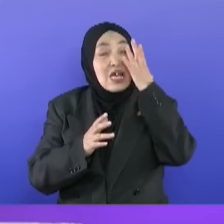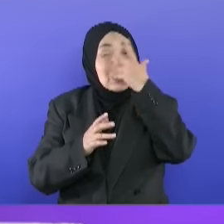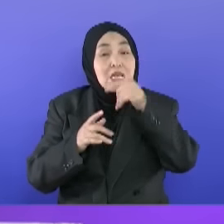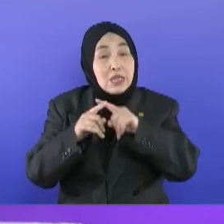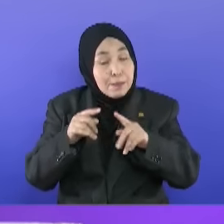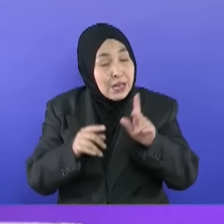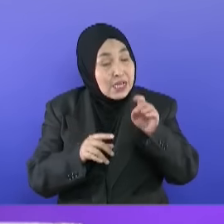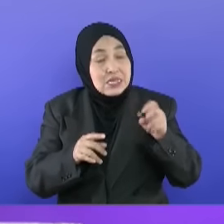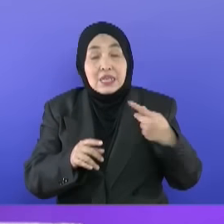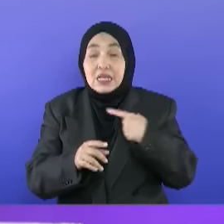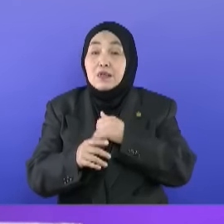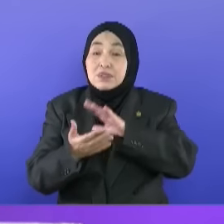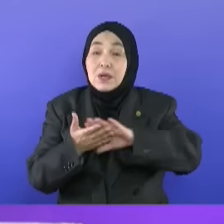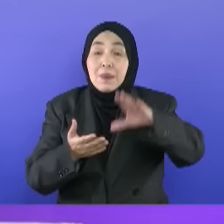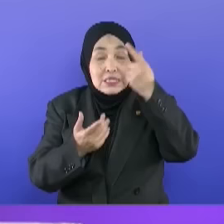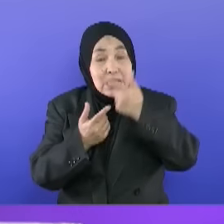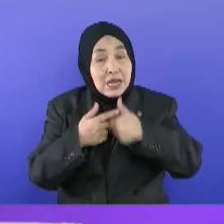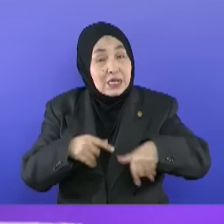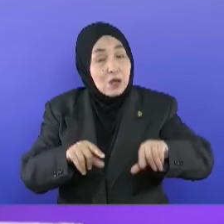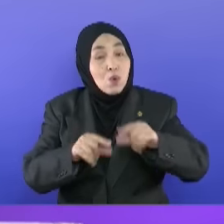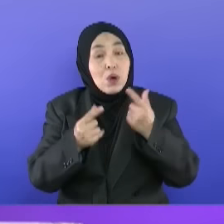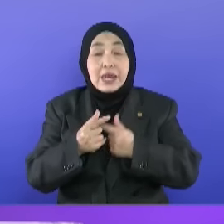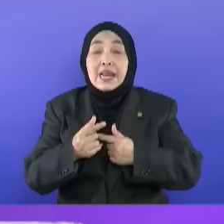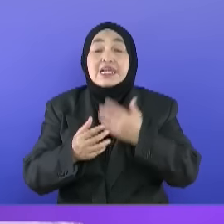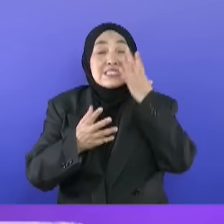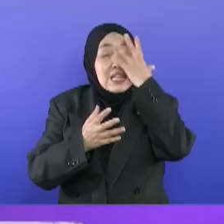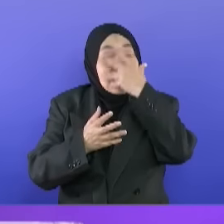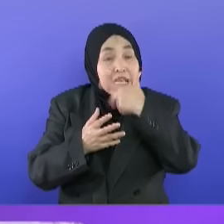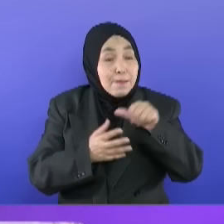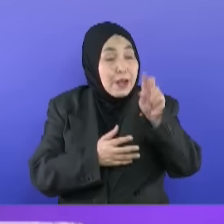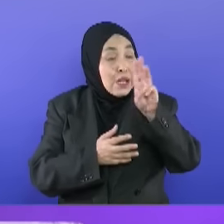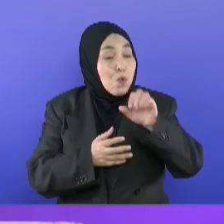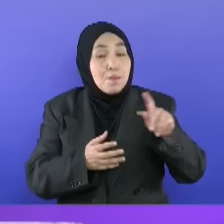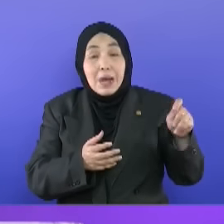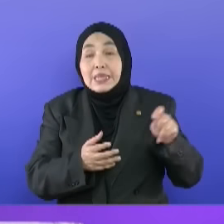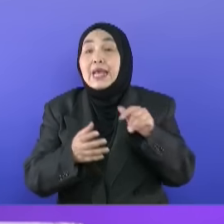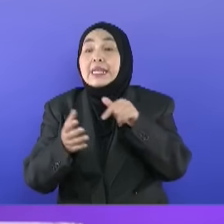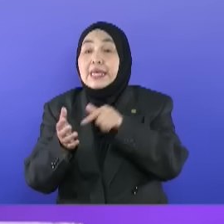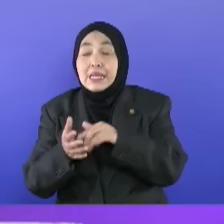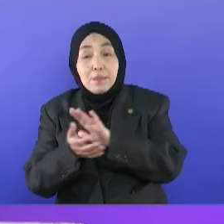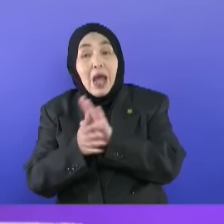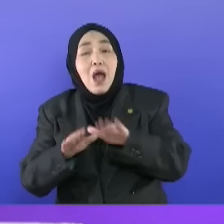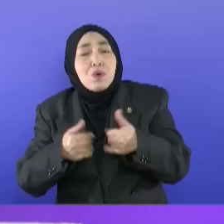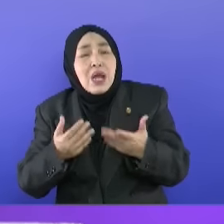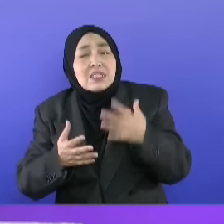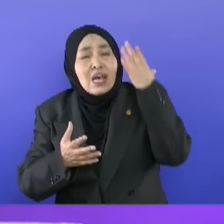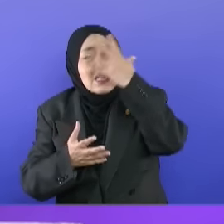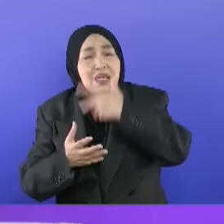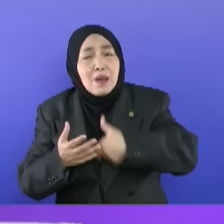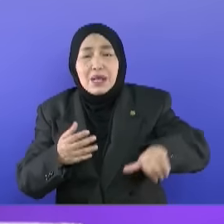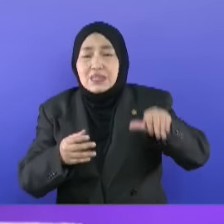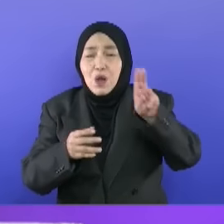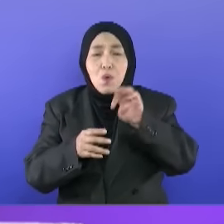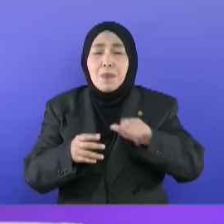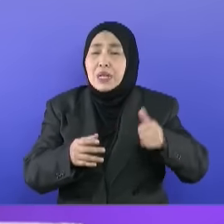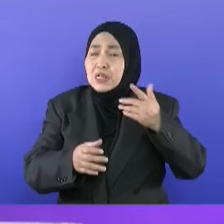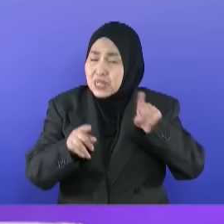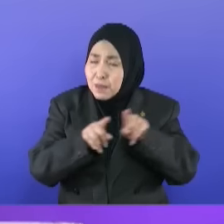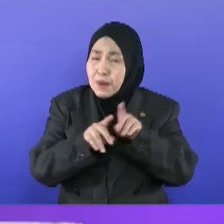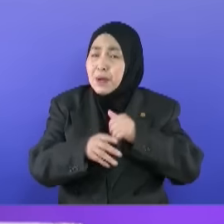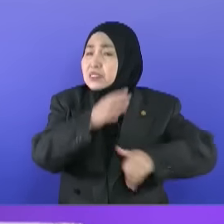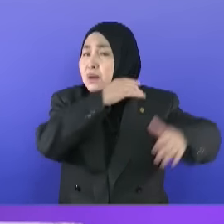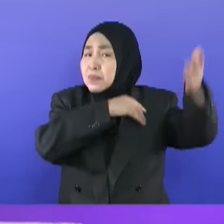kita kena belajar daripada al-Quran. Cantikkan balik umat ini. Dan macam mana nak cantikkan sebagaimana umat-umat terdahulu? Kita kena